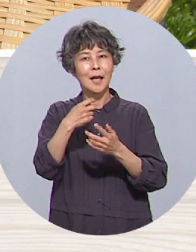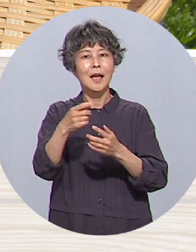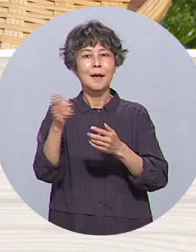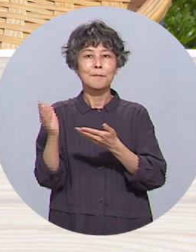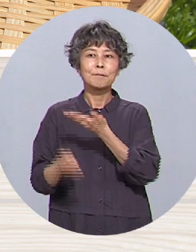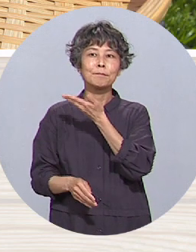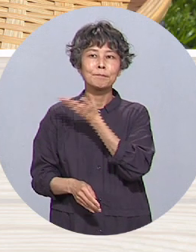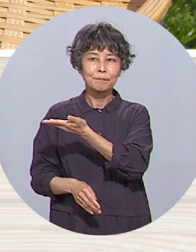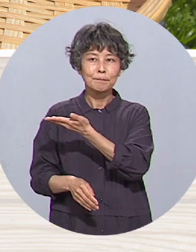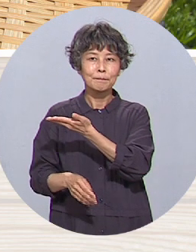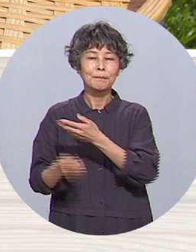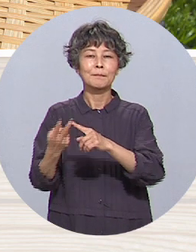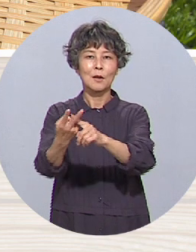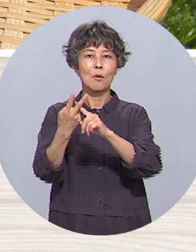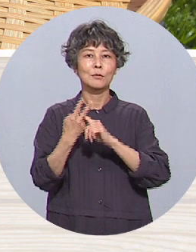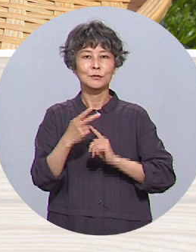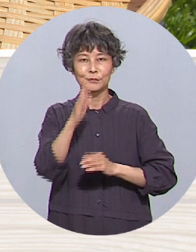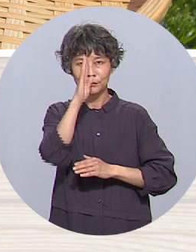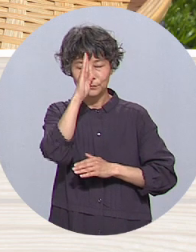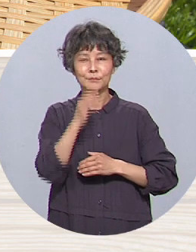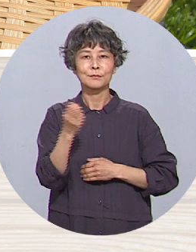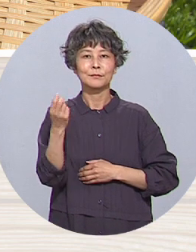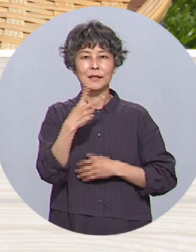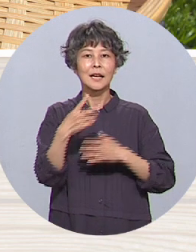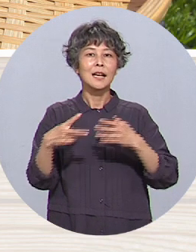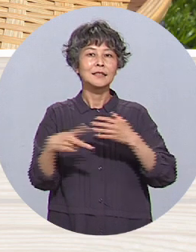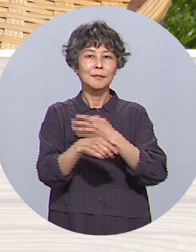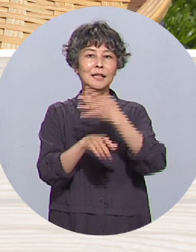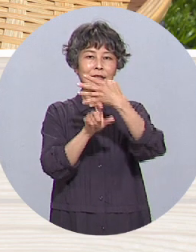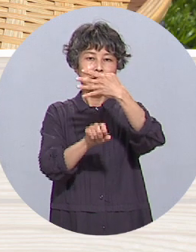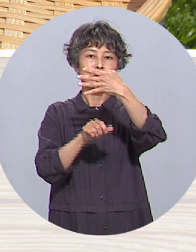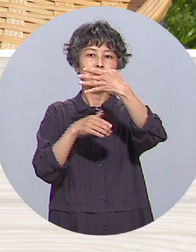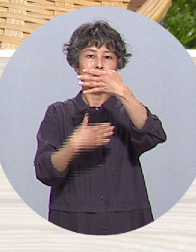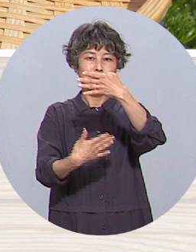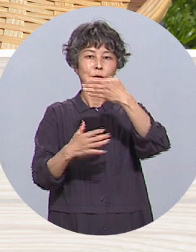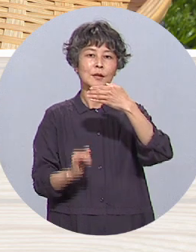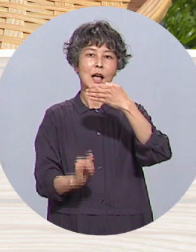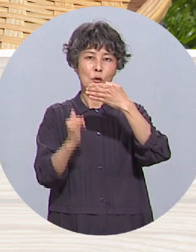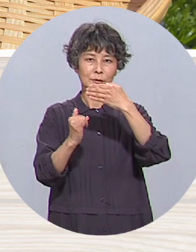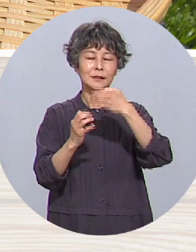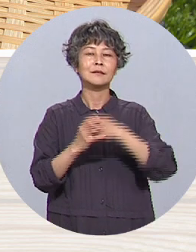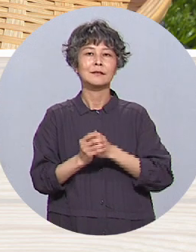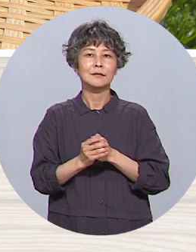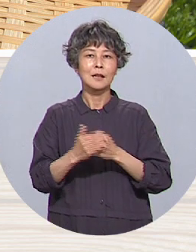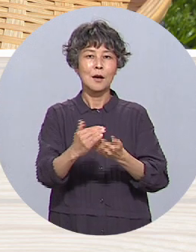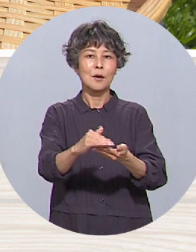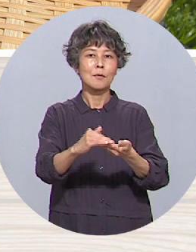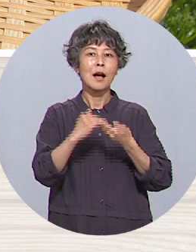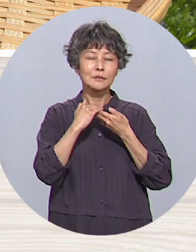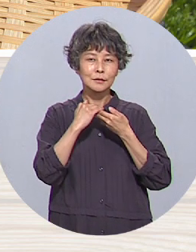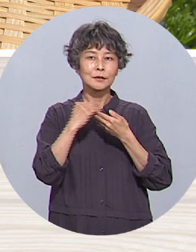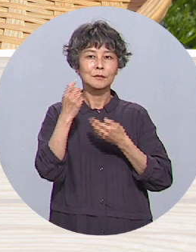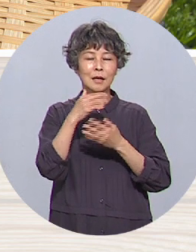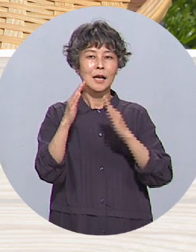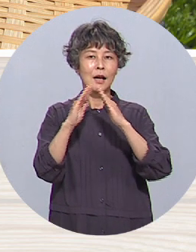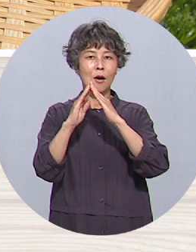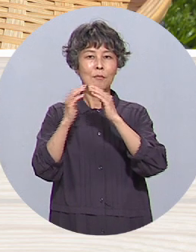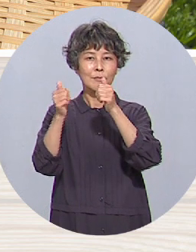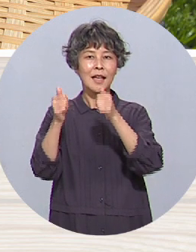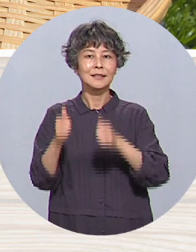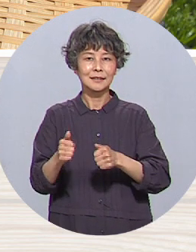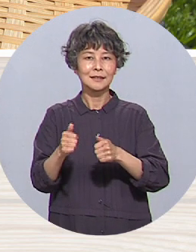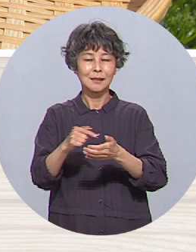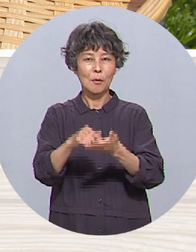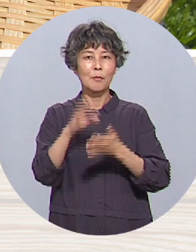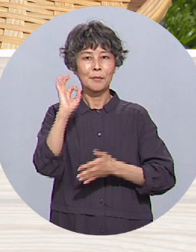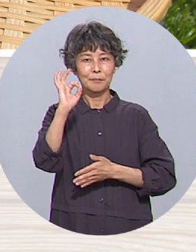覧の宛先までお送りください。締め切りは4月19日火曜日です。ファックスまたは県のホームページからもご